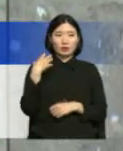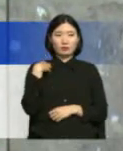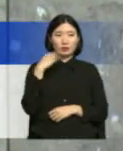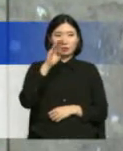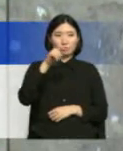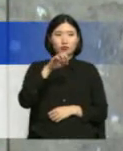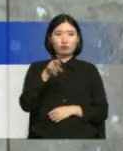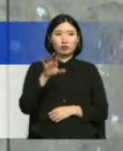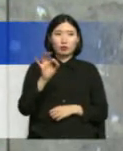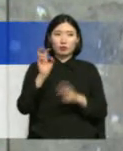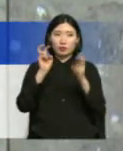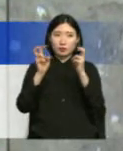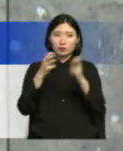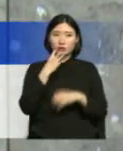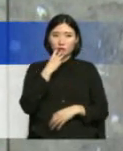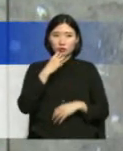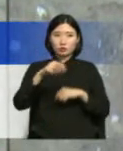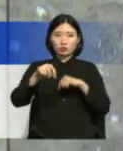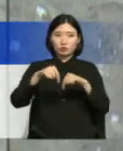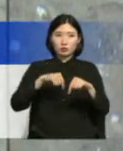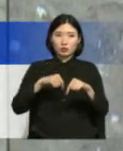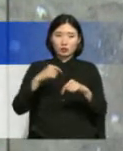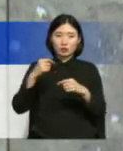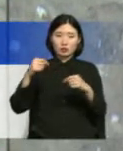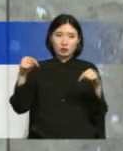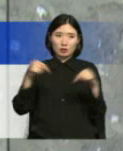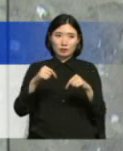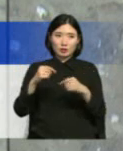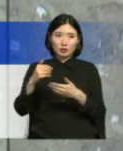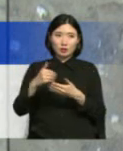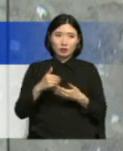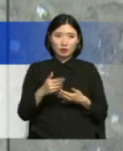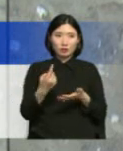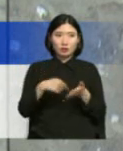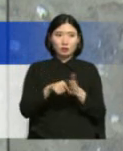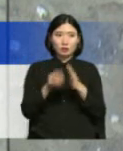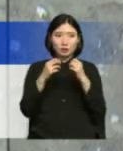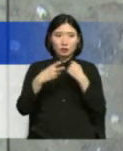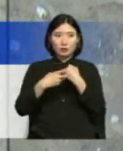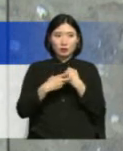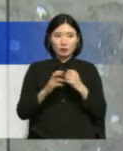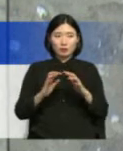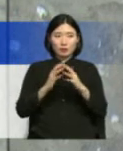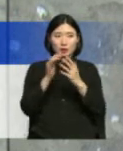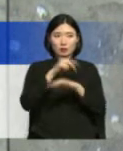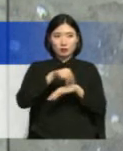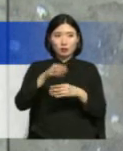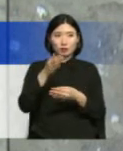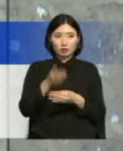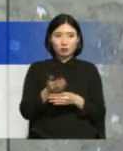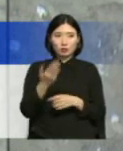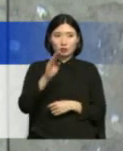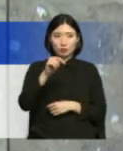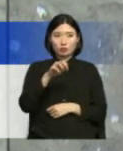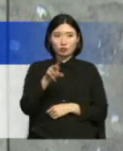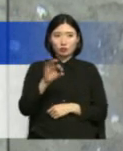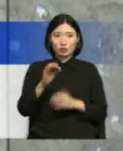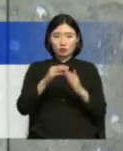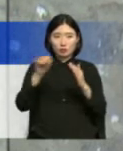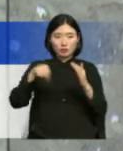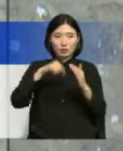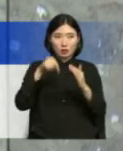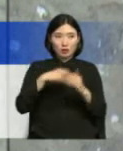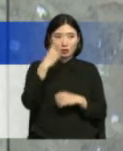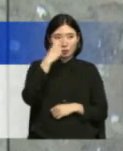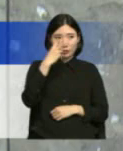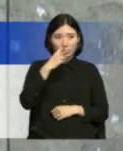의견 등을 반영하기 위한 종합병원 건축 설계를 진행하고 있는데 부영주택 내부적으로 검토